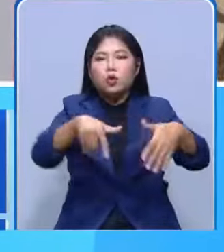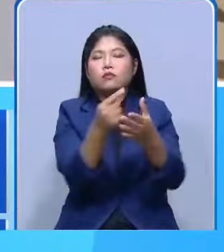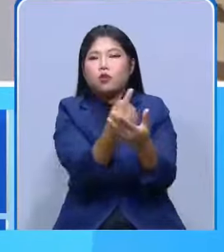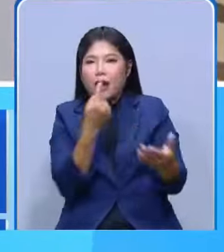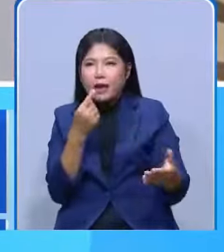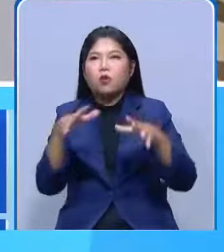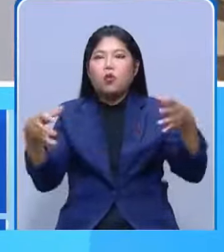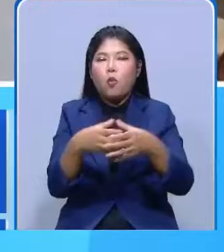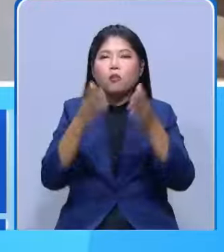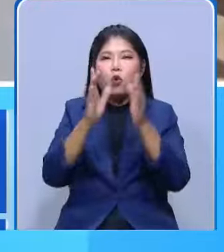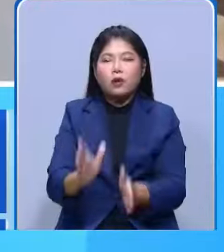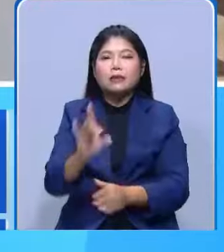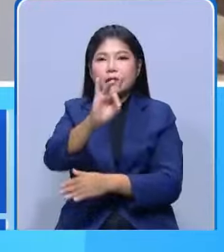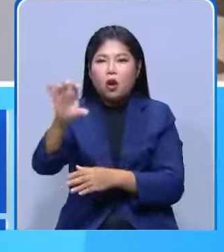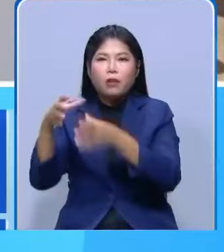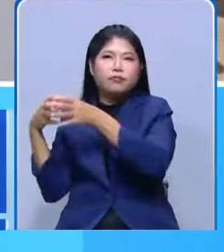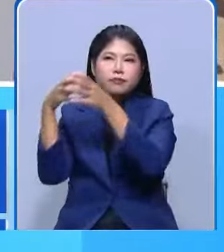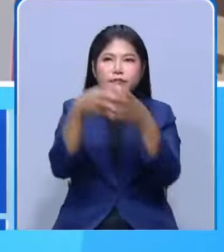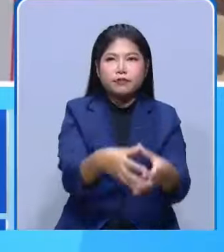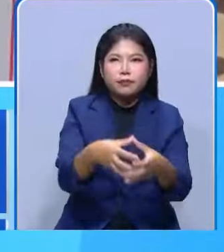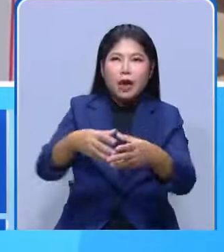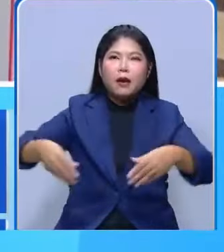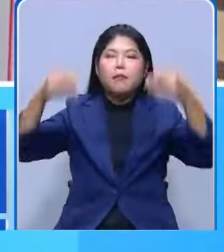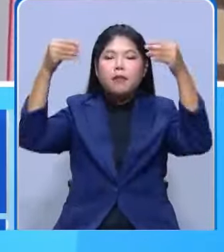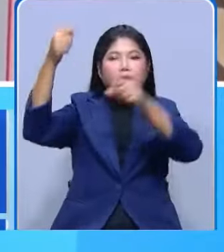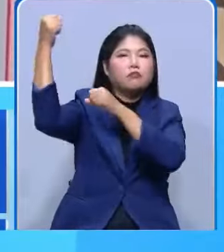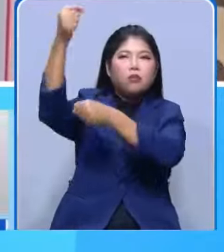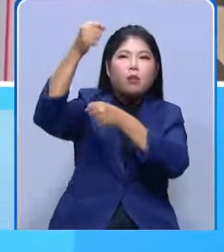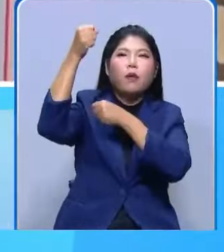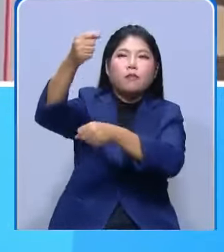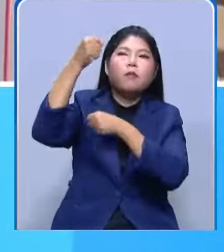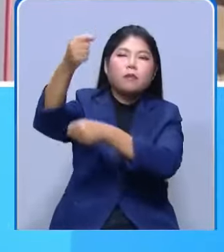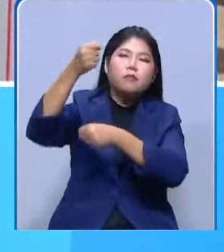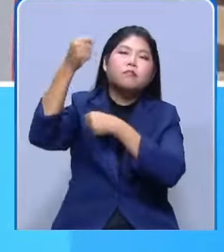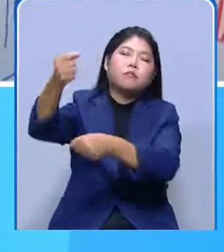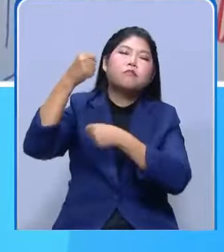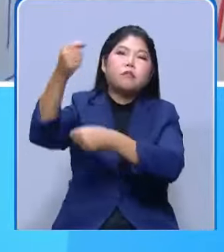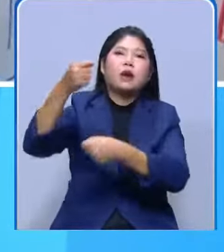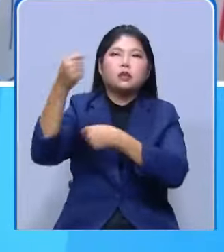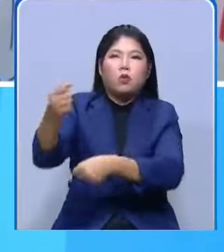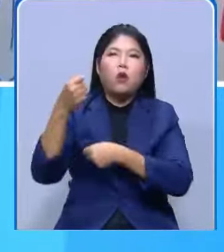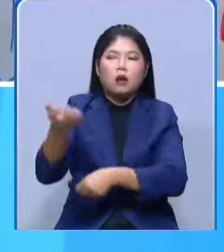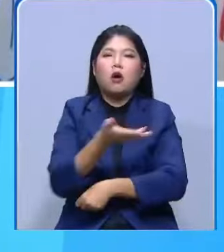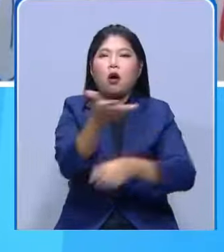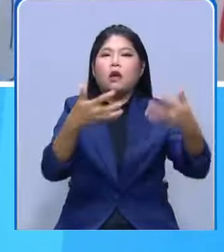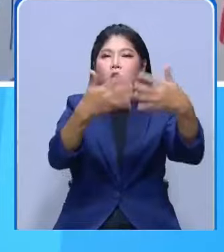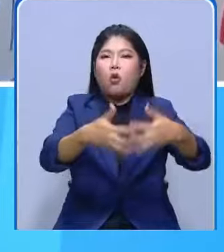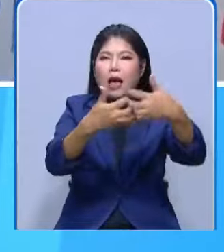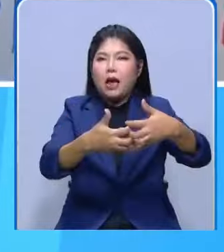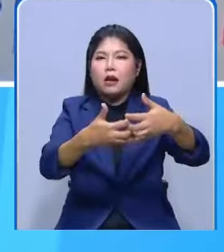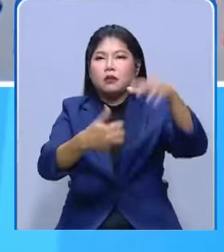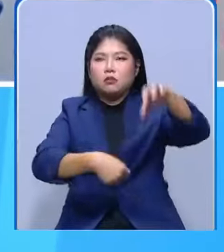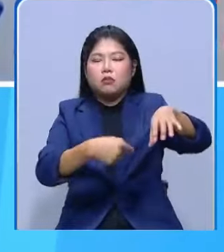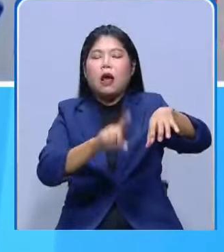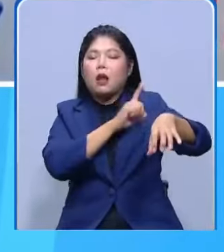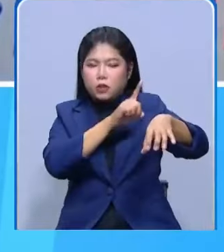คนเดินทางมารวมตัวกันถือป้ายประท้วงที่บรเวณหนาโงงานเรีกร้องให้โรงงานรัผดชอบผู้